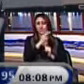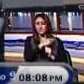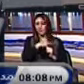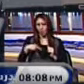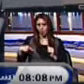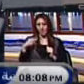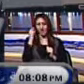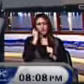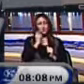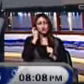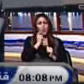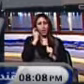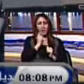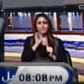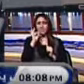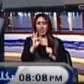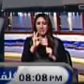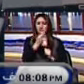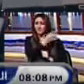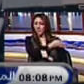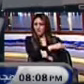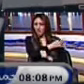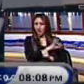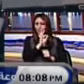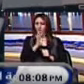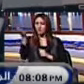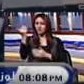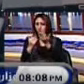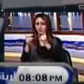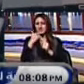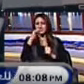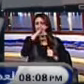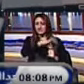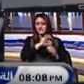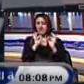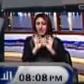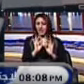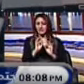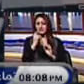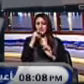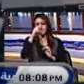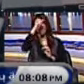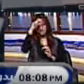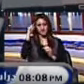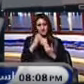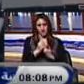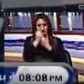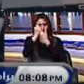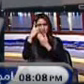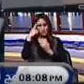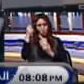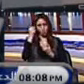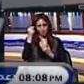الدكتور هشام قنديل للاستفاده من التجارب والمبادرات المخلصه اللي بتقدمها المعارضه، وبدعو وزراء